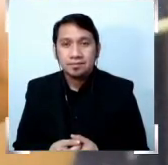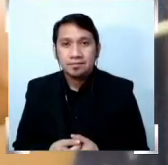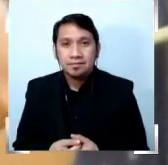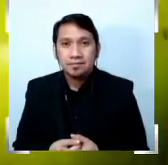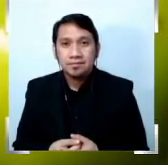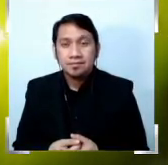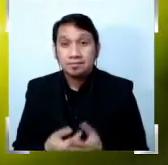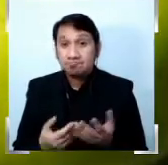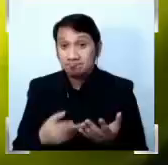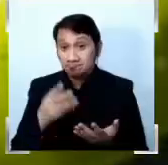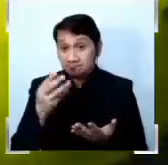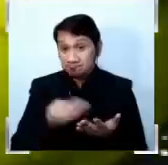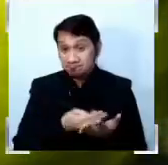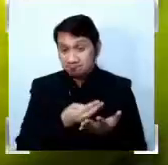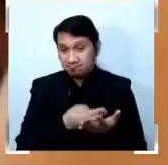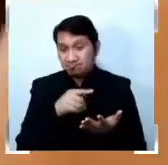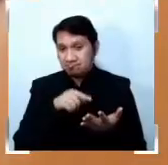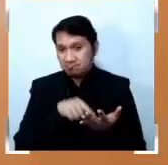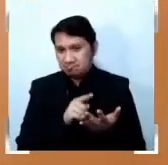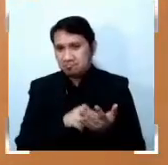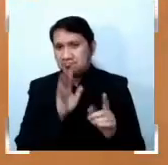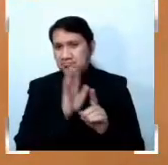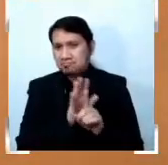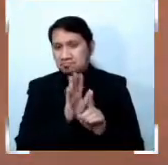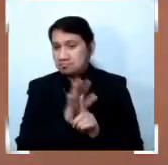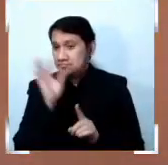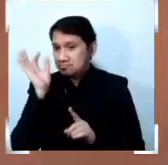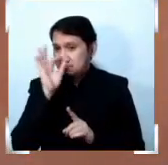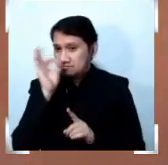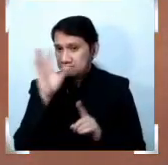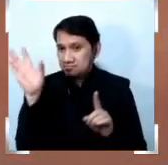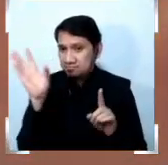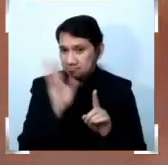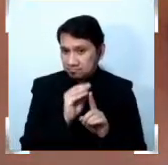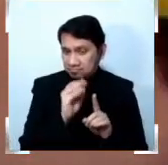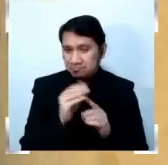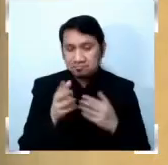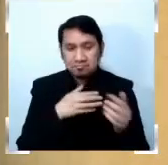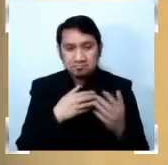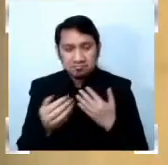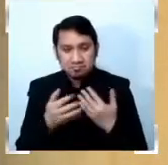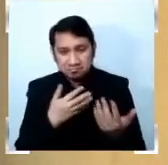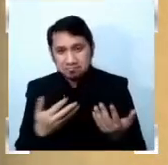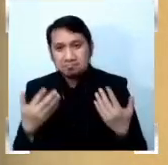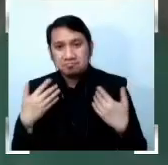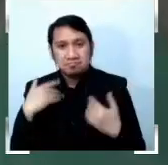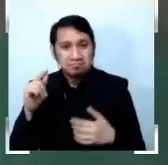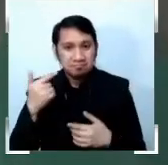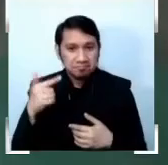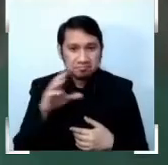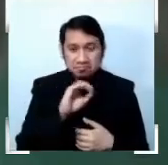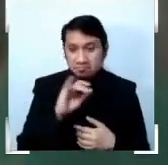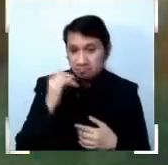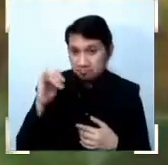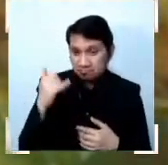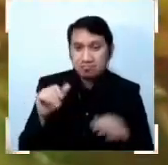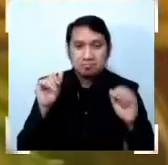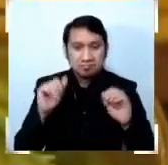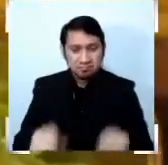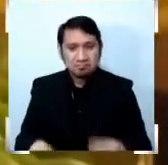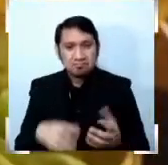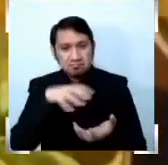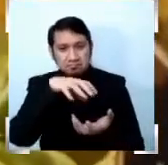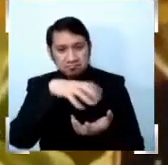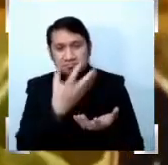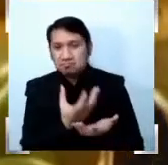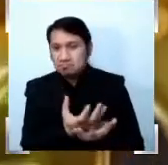Pambansang prutas na bida-bida sa hapag kainan. Hinog o hilaman, kine-crave ng marami. Pwedeng gawing dessert, shake, side dish, o